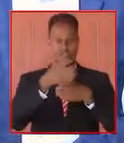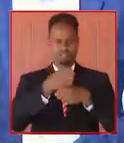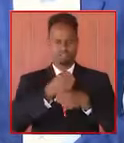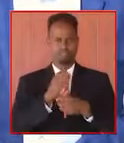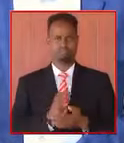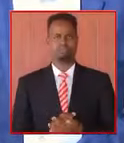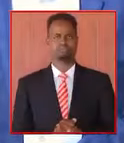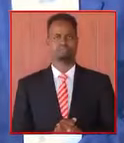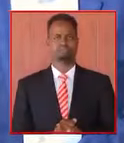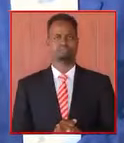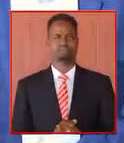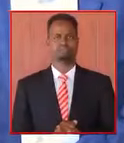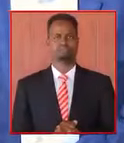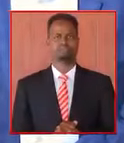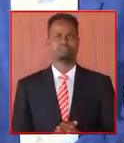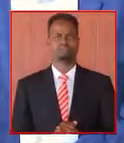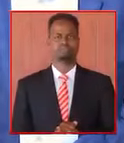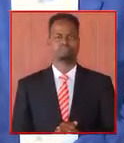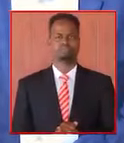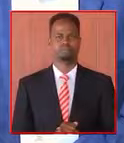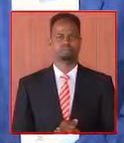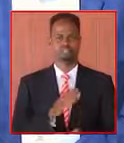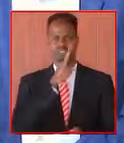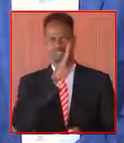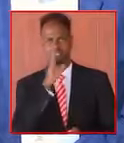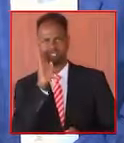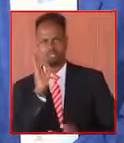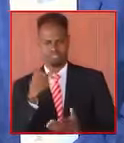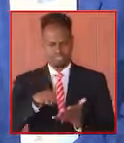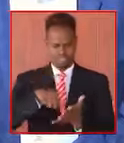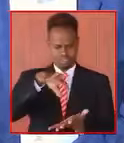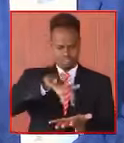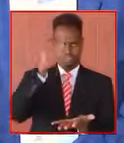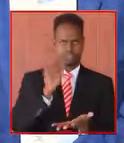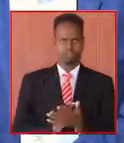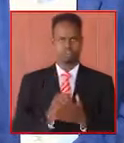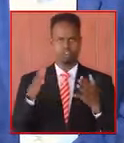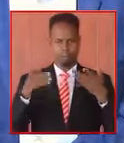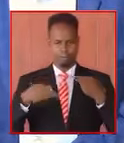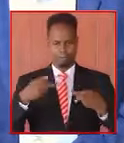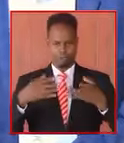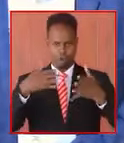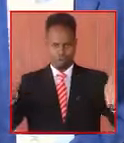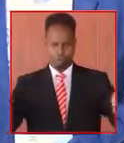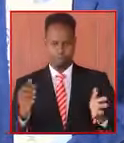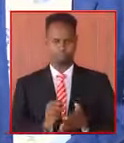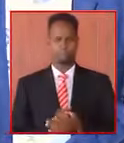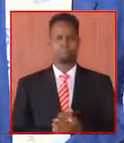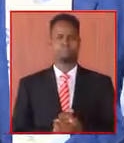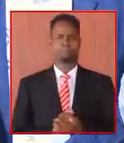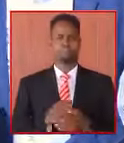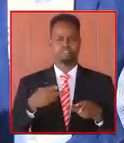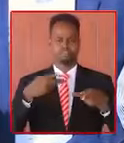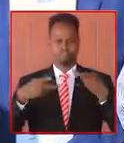maalka ay hayaan dadweynu oo shirkadu dhaqaalaha wareejiyaan oo horumarka sameeyaan ayay siyaasadda ku